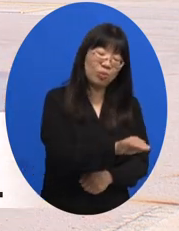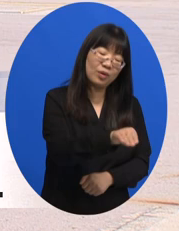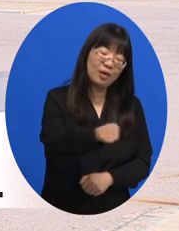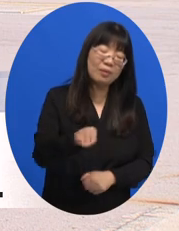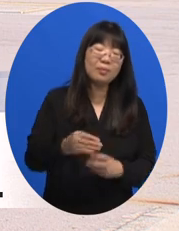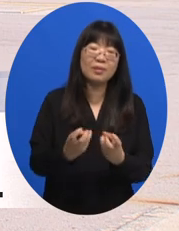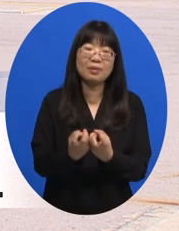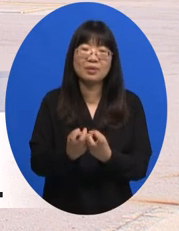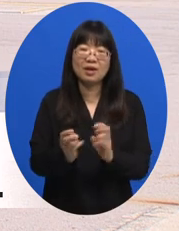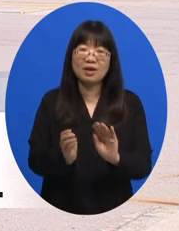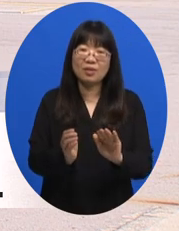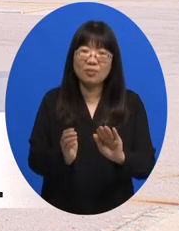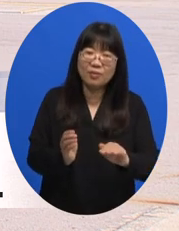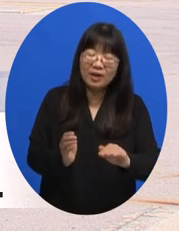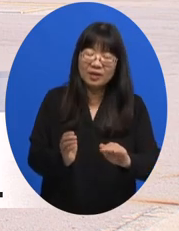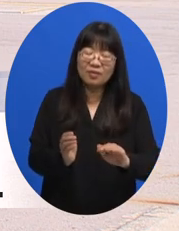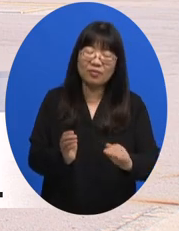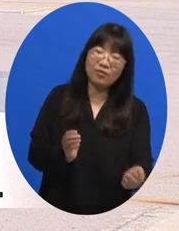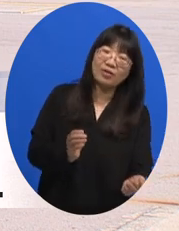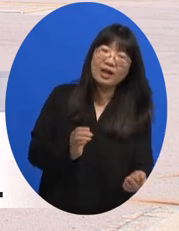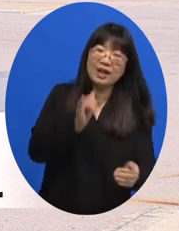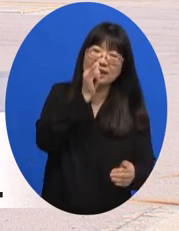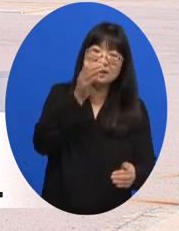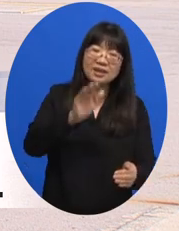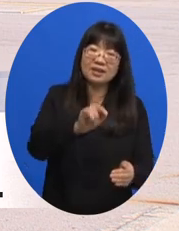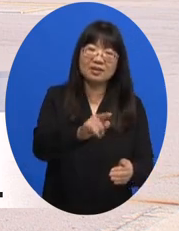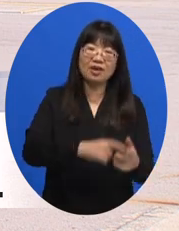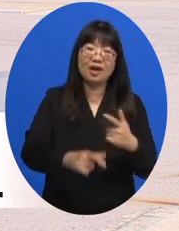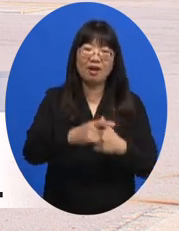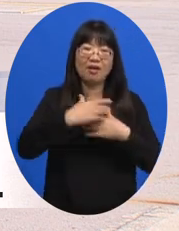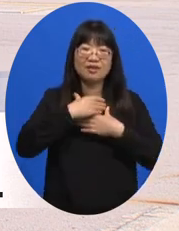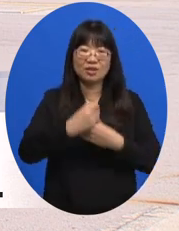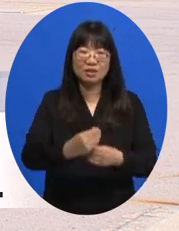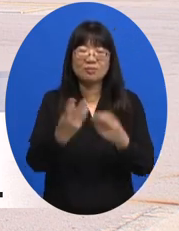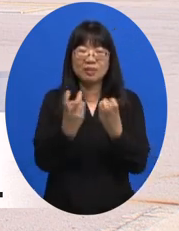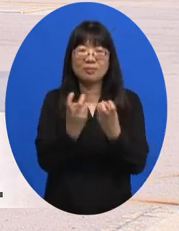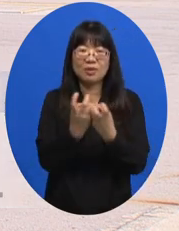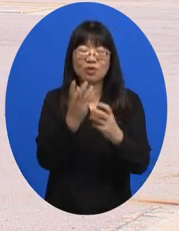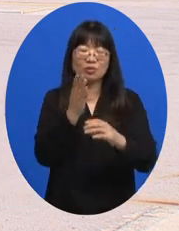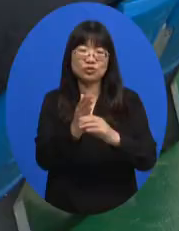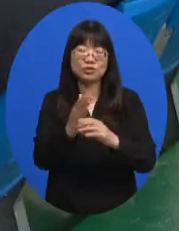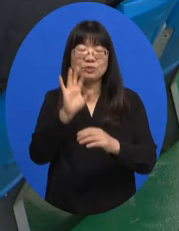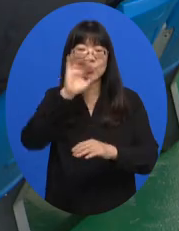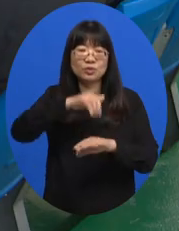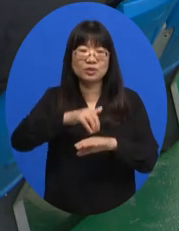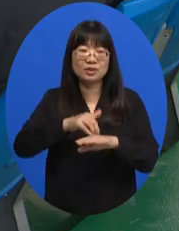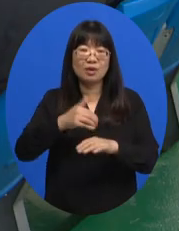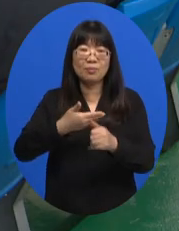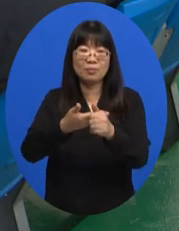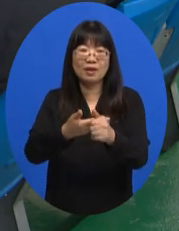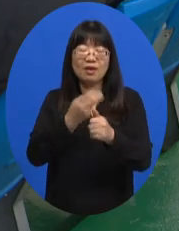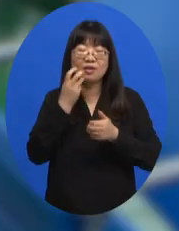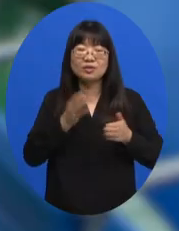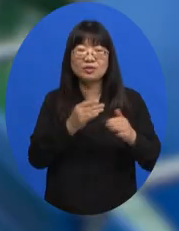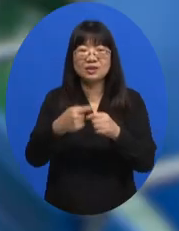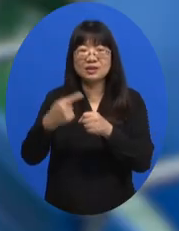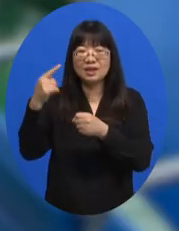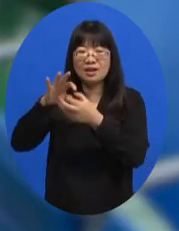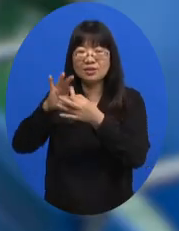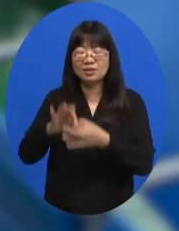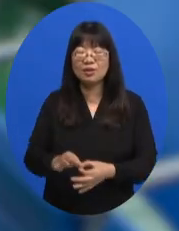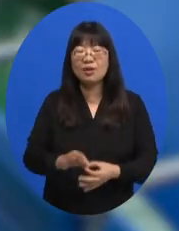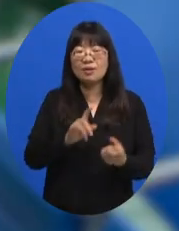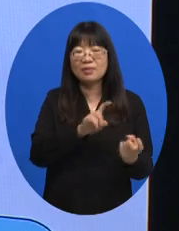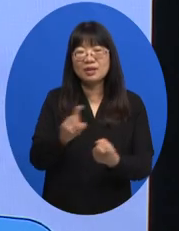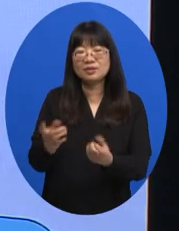브레이크 하다가 바이크는 많이 넘어지는데 그걸 조금 더 안정적으로 하는 방법들 위주로 실습을 했어요. 경기도는 작년에 이어 배달